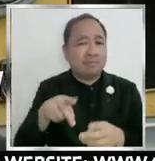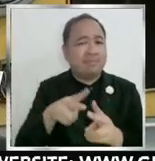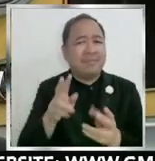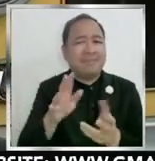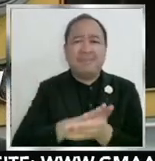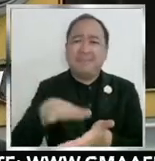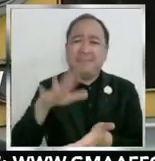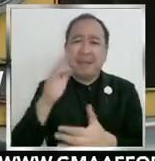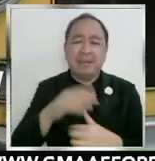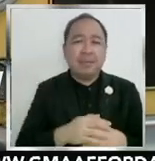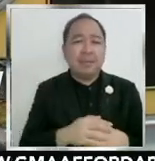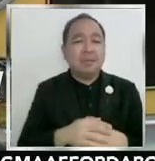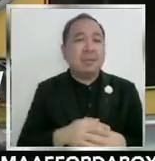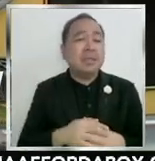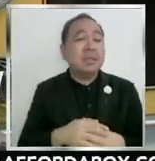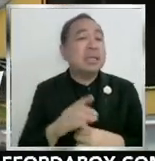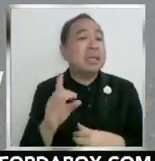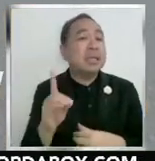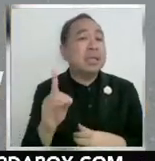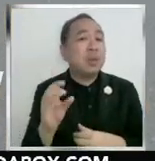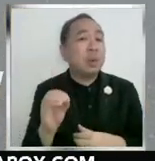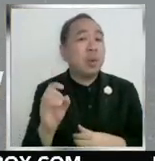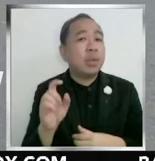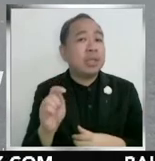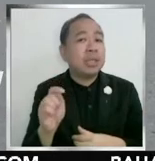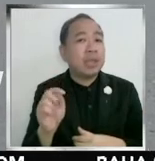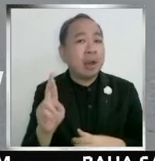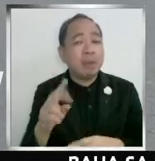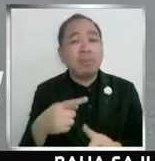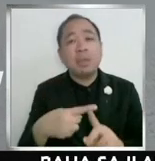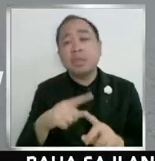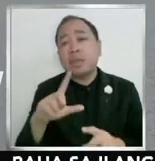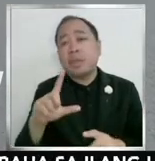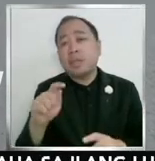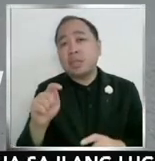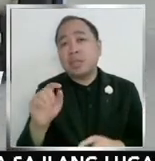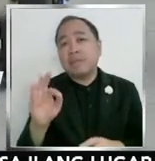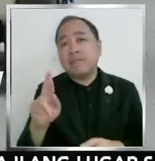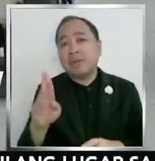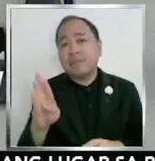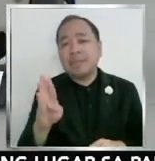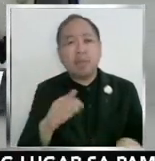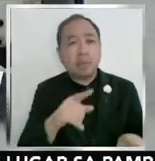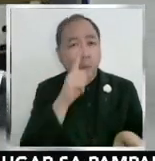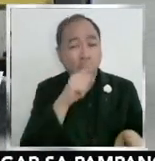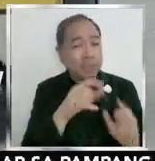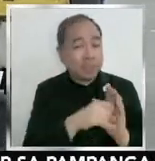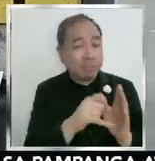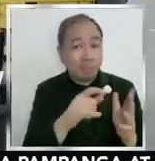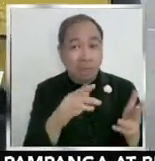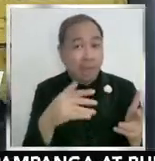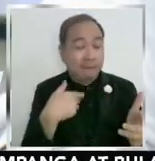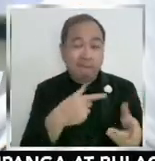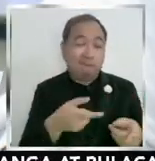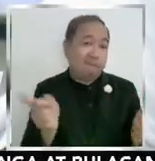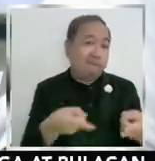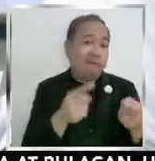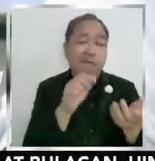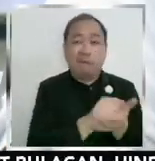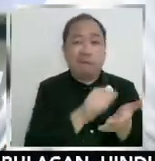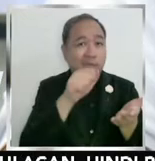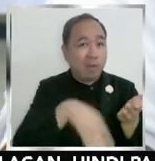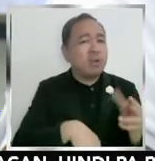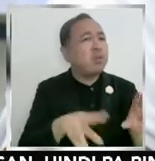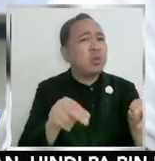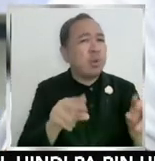sa Department of Transportation at LTFRB, hindi kaagad i-phase out ang mga lumang jeep kung roadworthy pa ang mga ito. Tatapusin